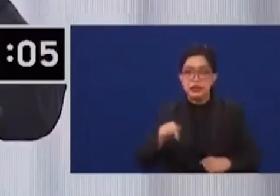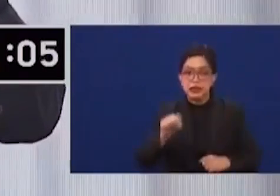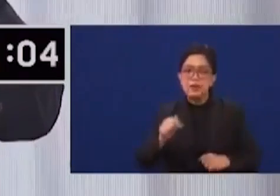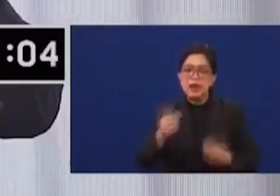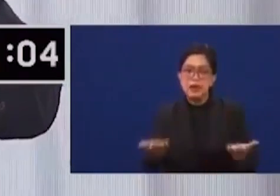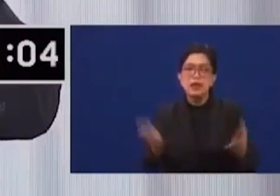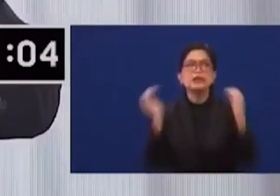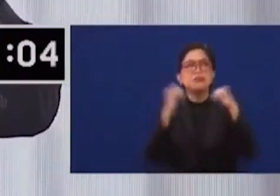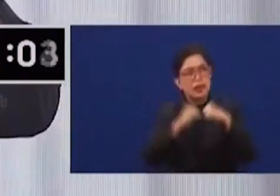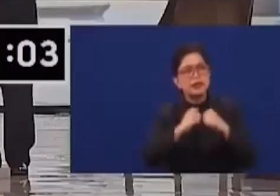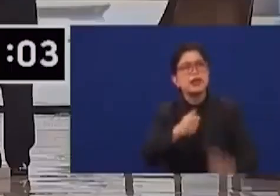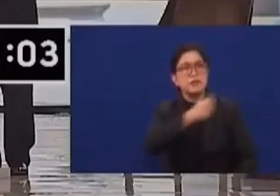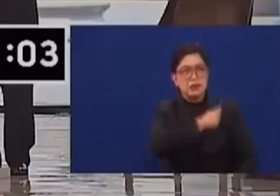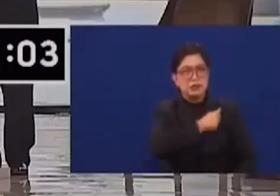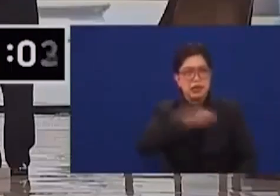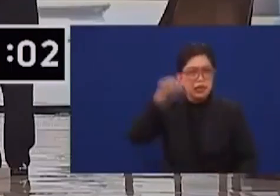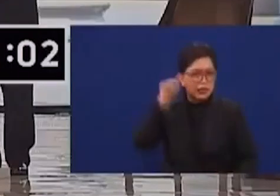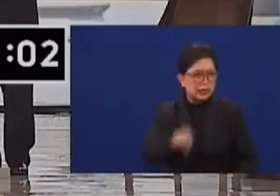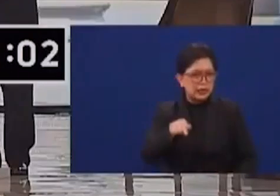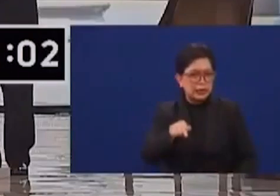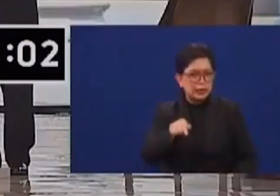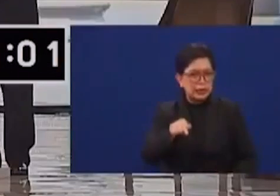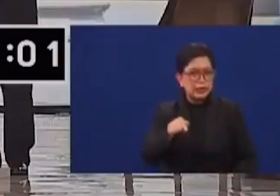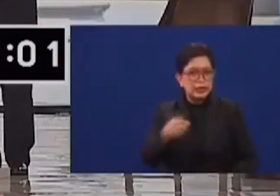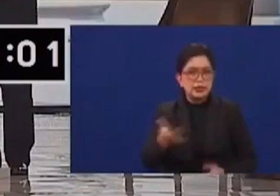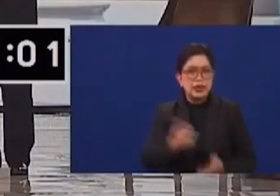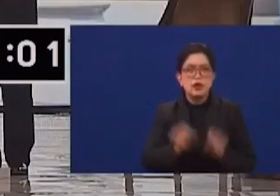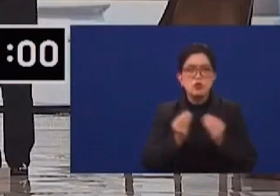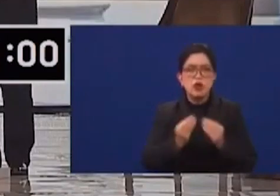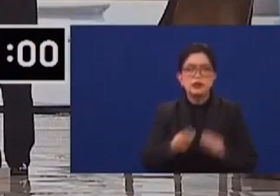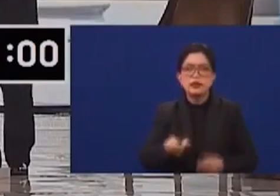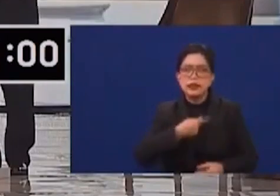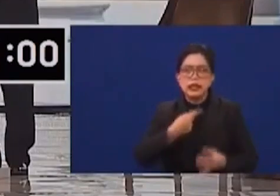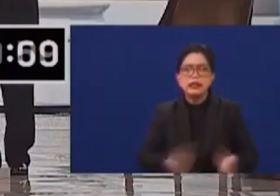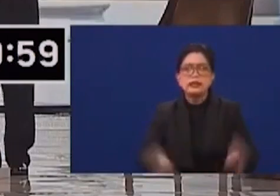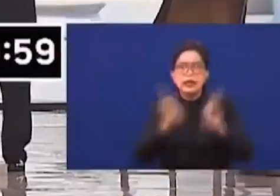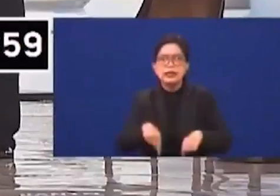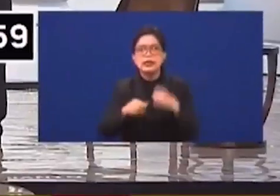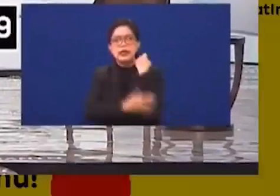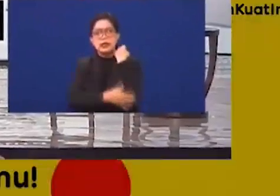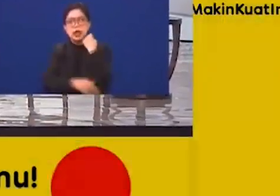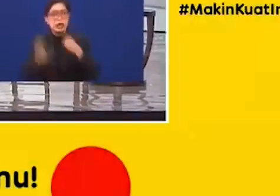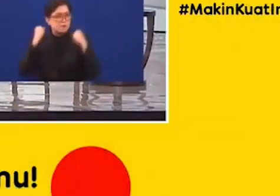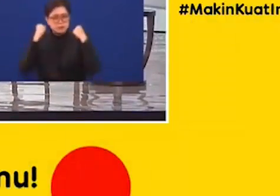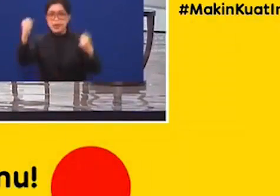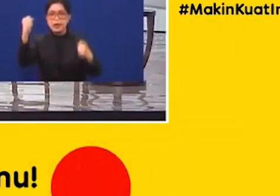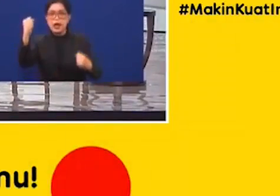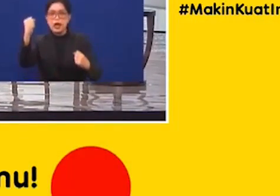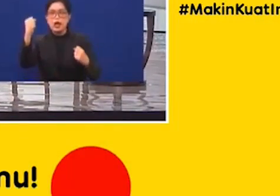bangsa ini adalah yang menjadikan kita negara merdeka jadi